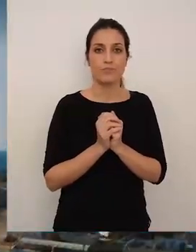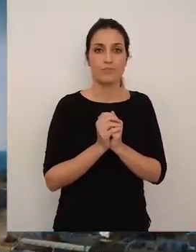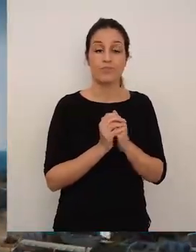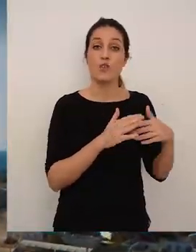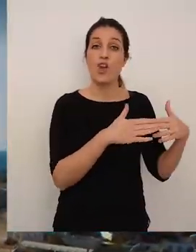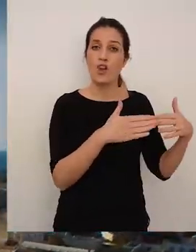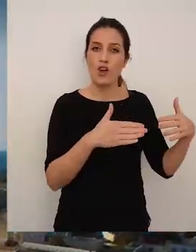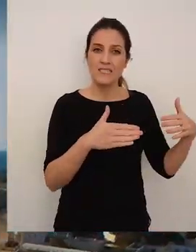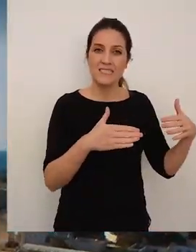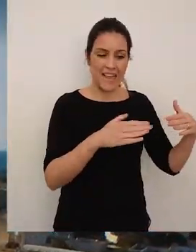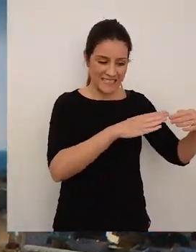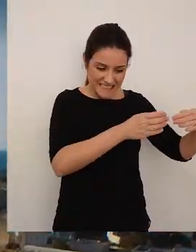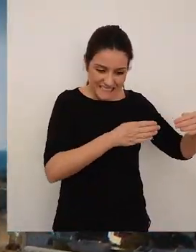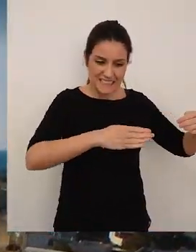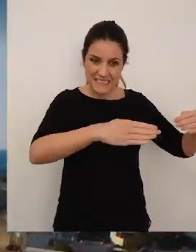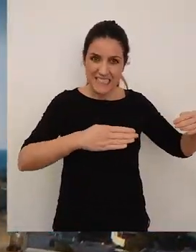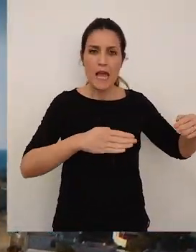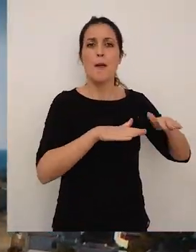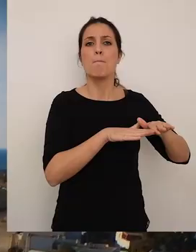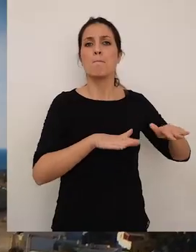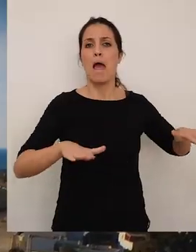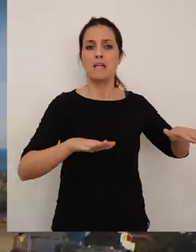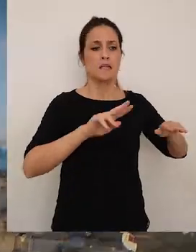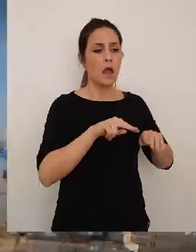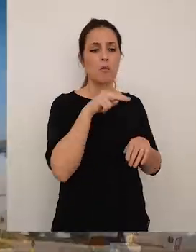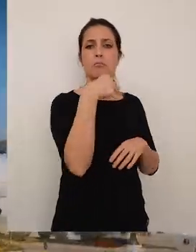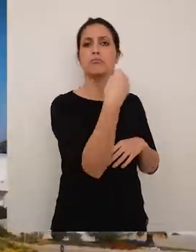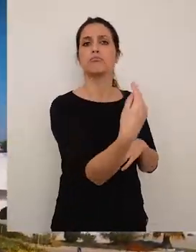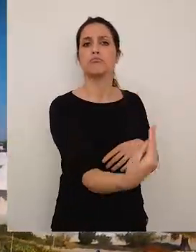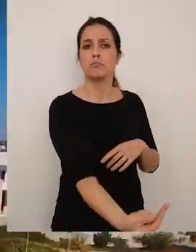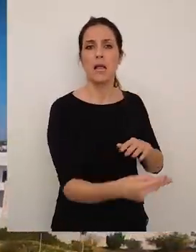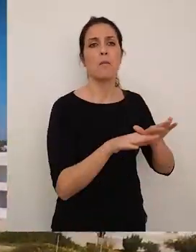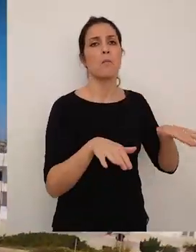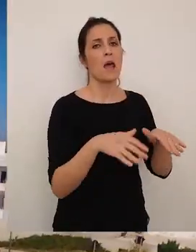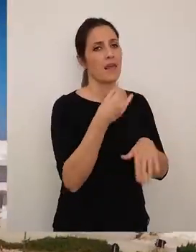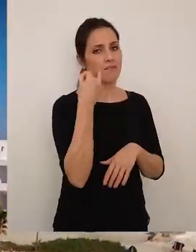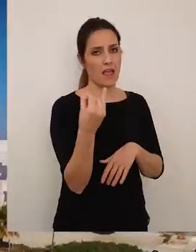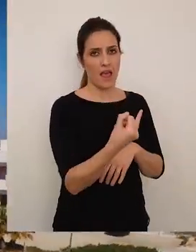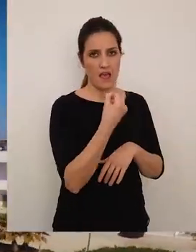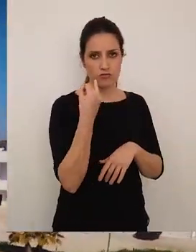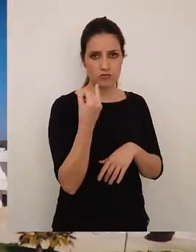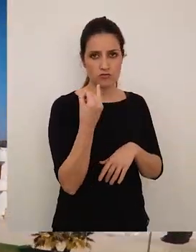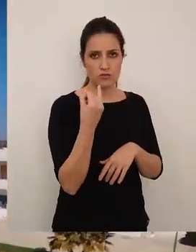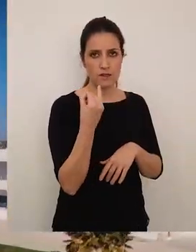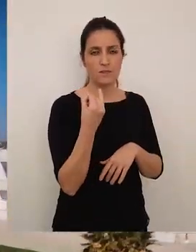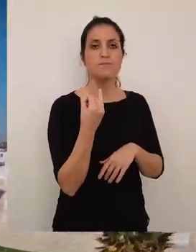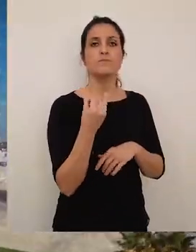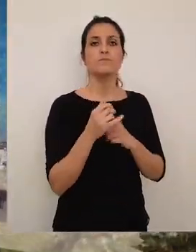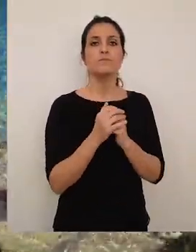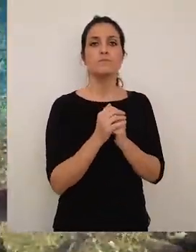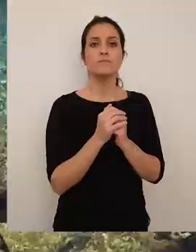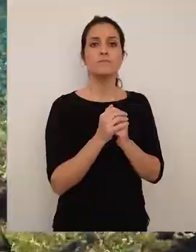La costa è morfologicamente molto frastagliata e bassa e consente un facile accesso al mare. Qui è